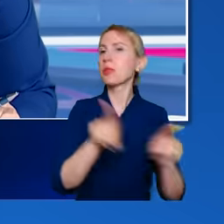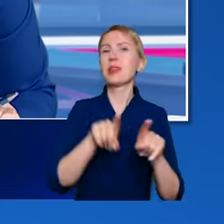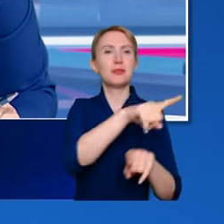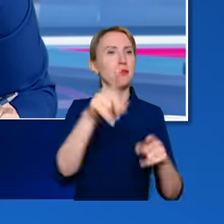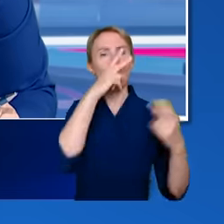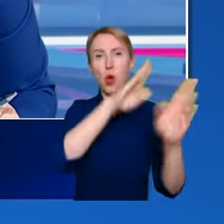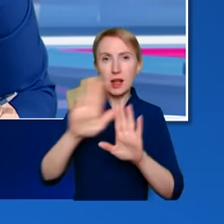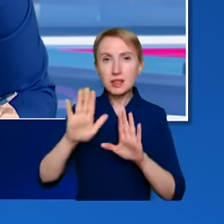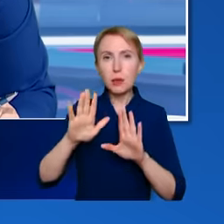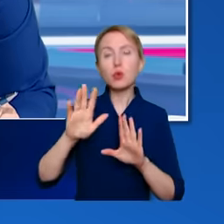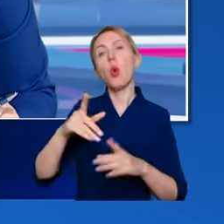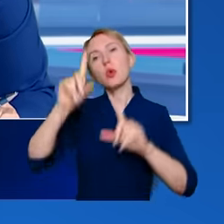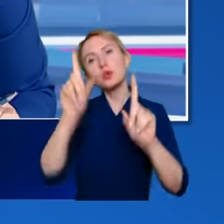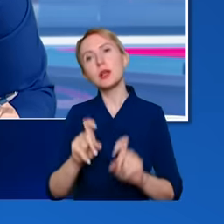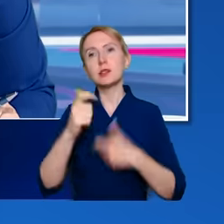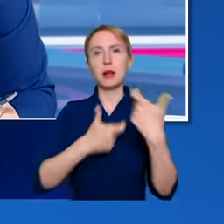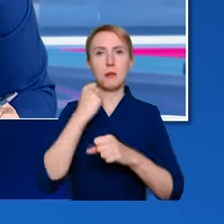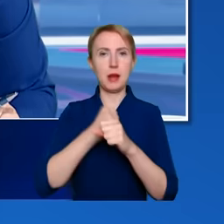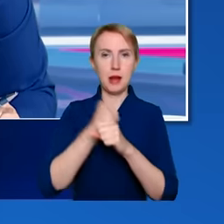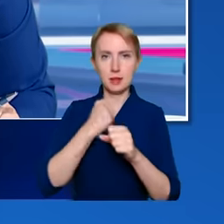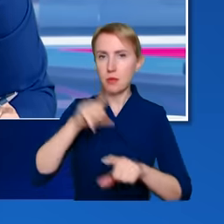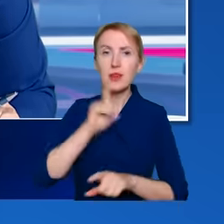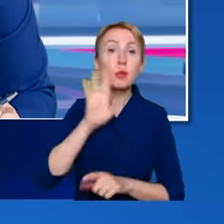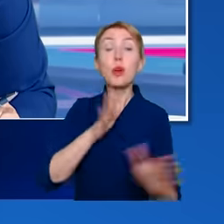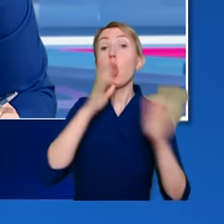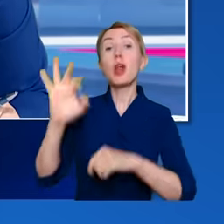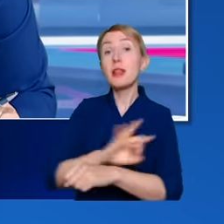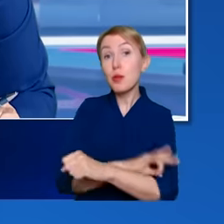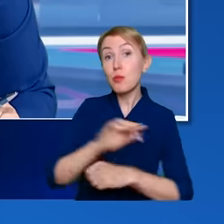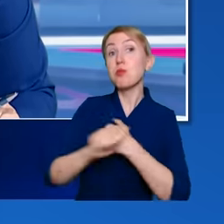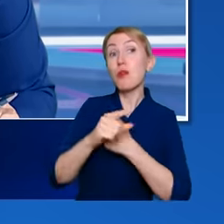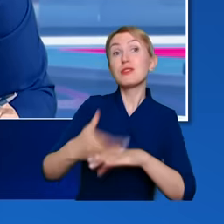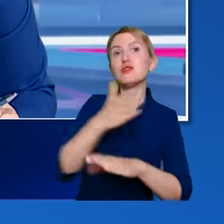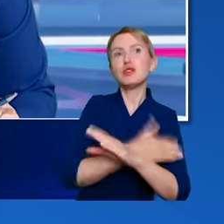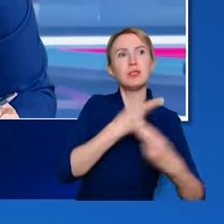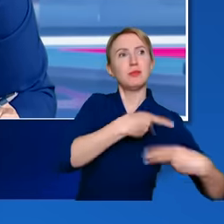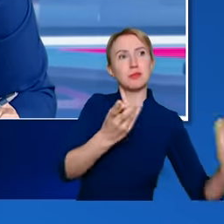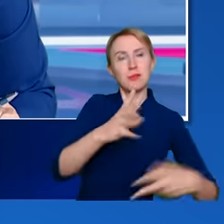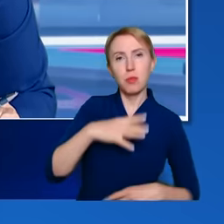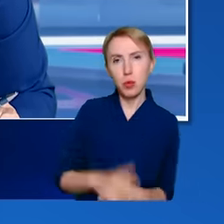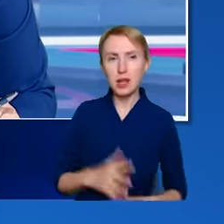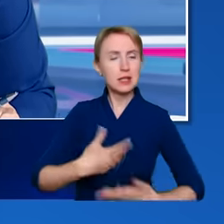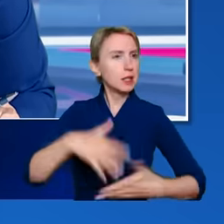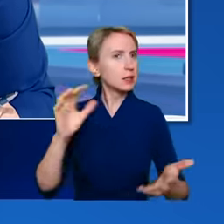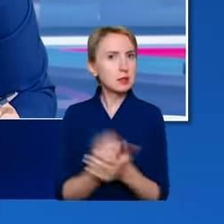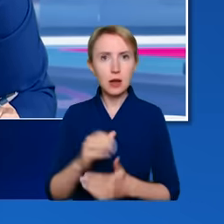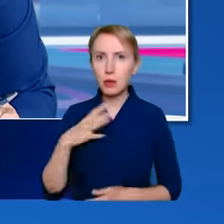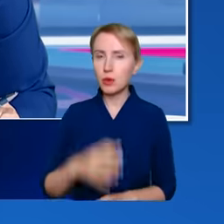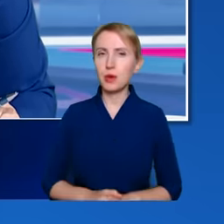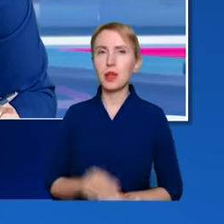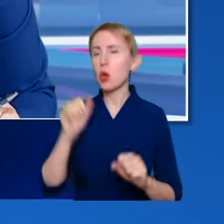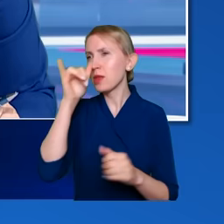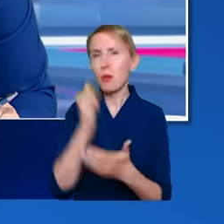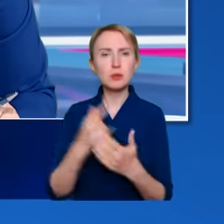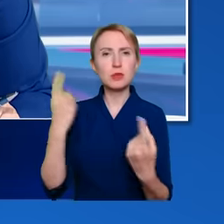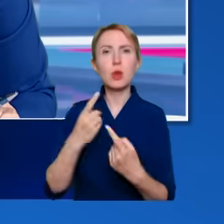pokazałem. Wtedy wzięli się do pracy i prawdopodobnie ten kolejny projekt jest wynikiem tego, że poprzedni się pojawił. Skandaliczny. I nie może być tak, że do